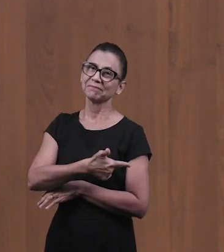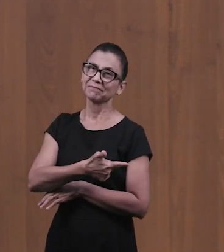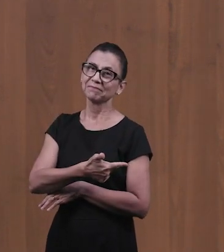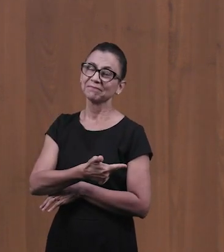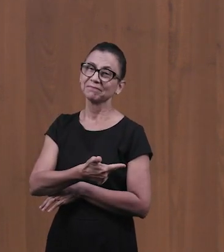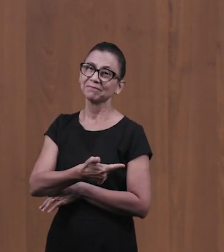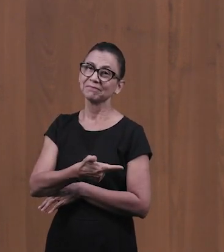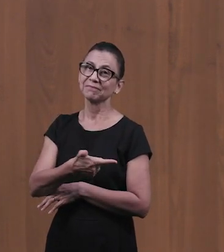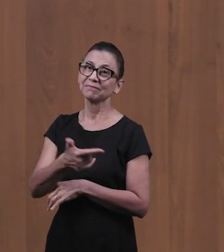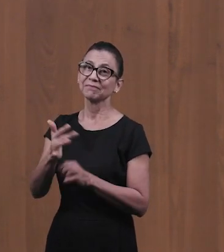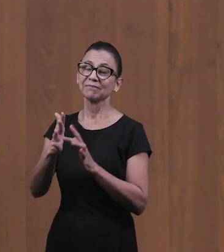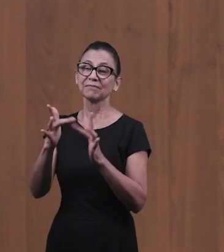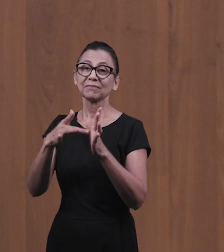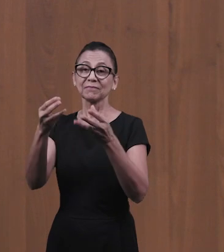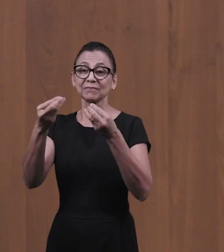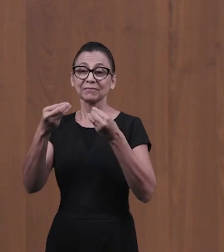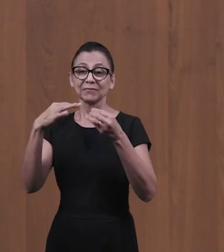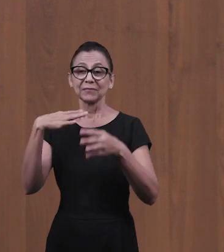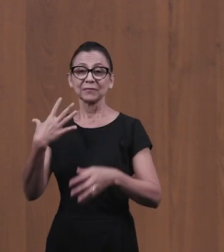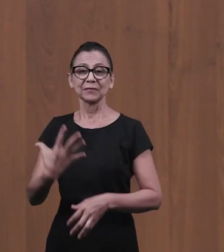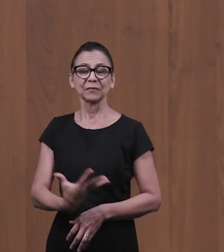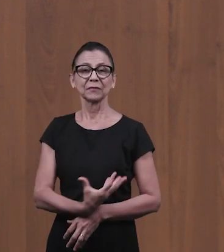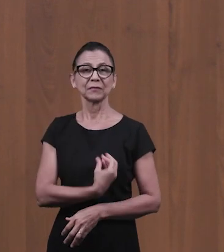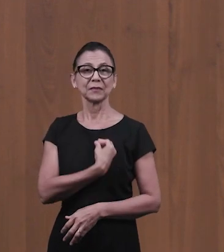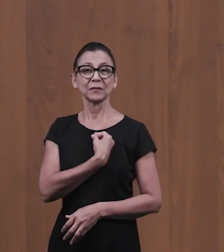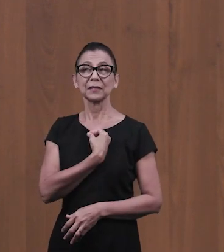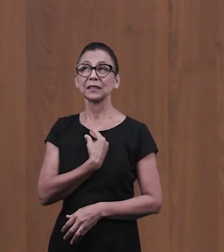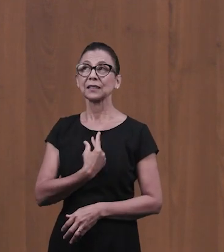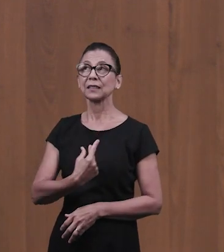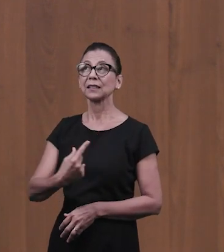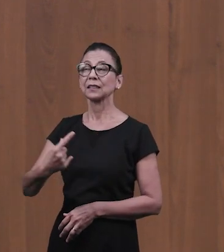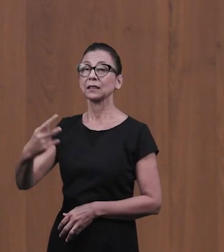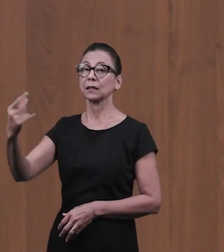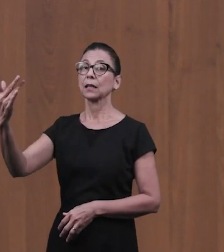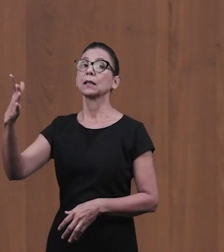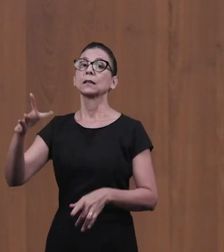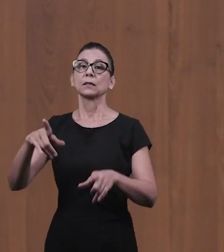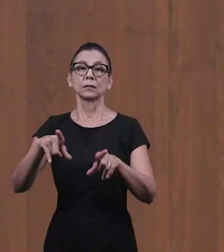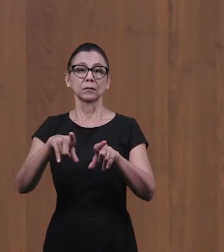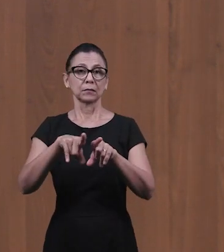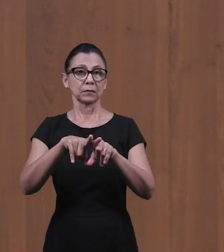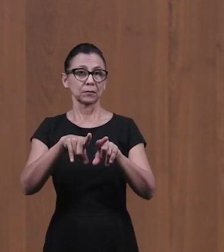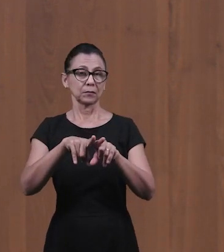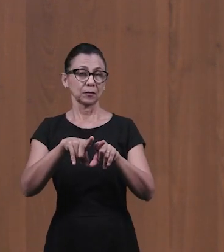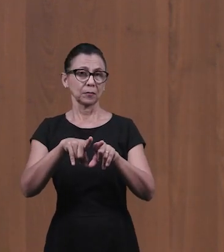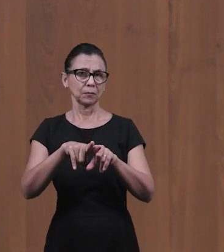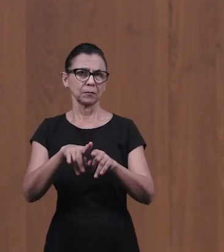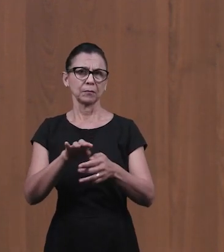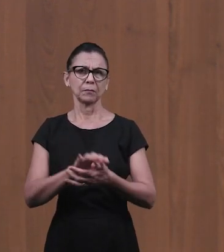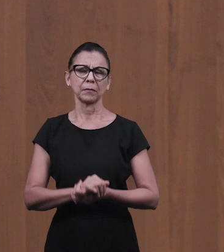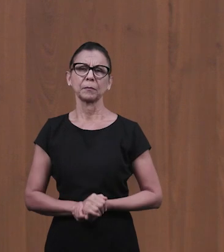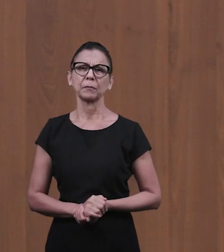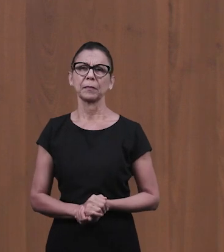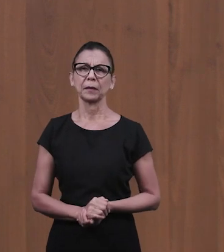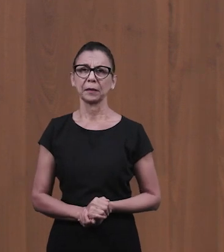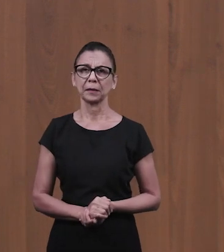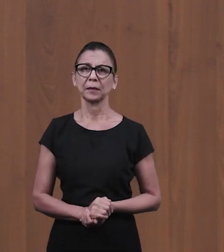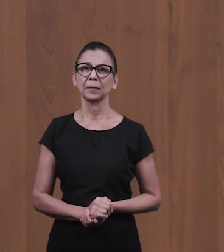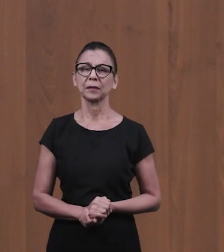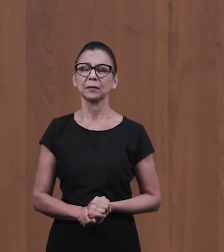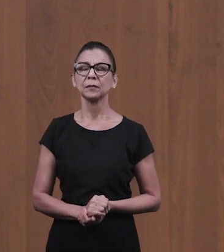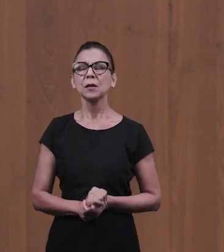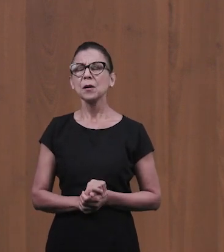nous a apporté le salut, la vie éternelle. En plus de cela, beaucoup d'autres